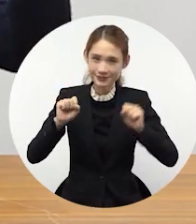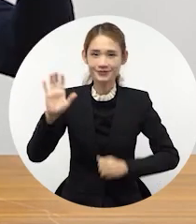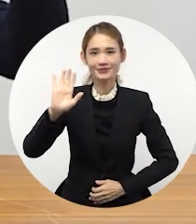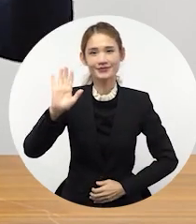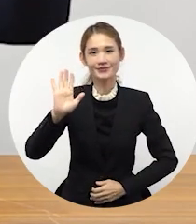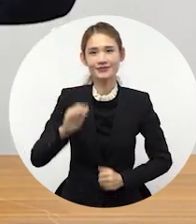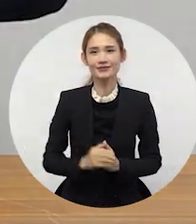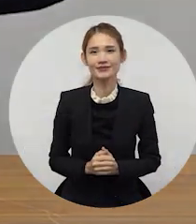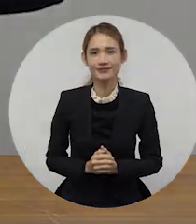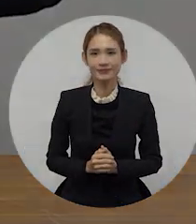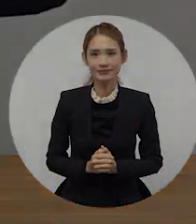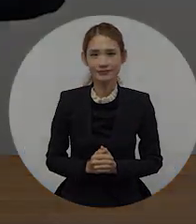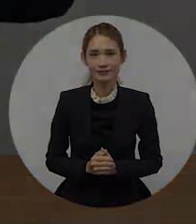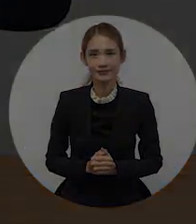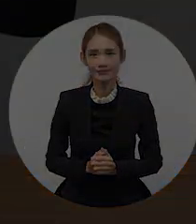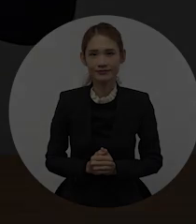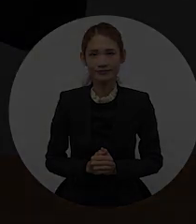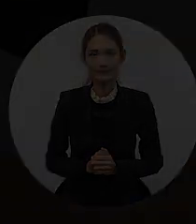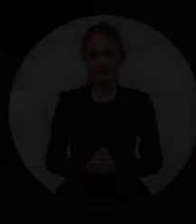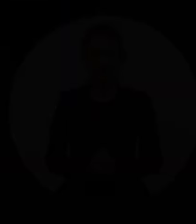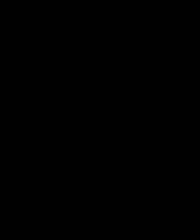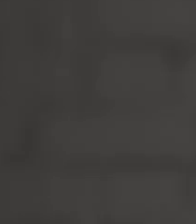계세요. 고마워요.